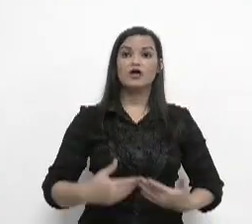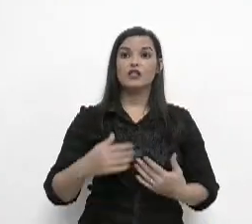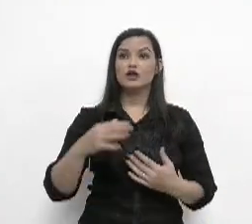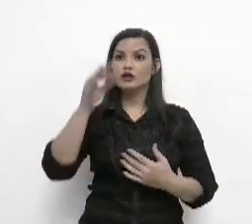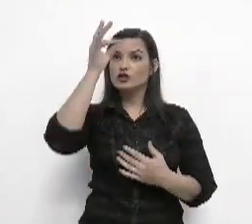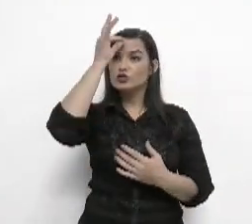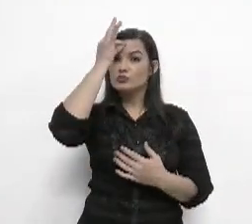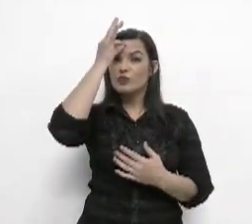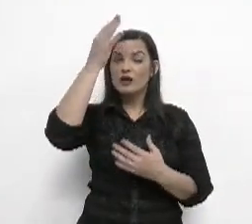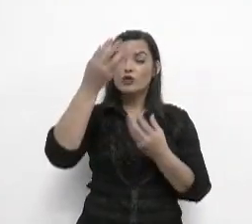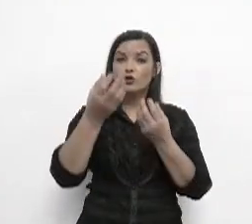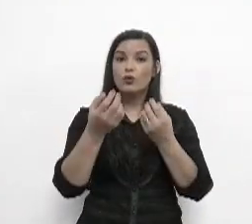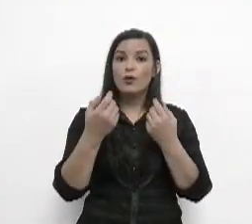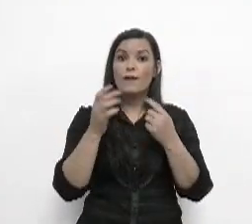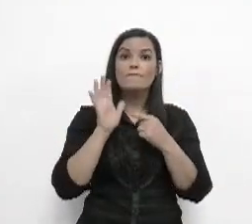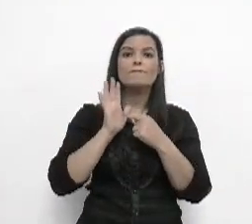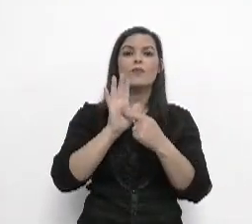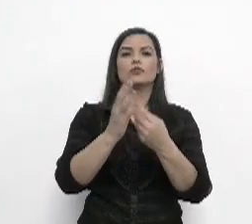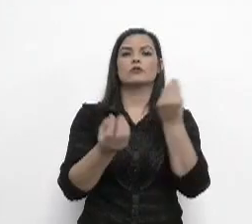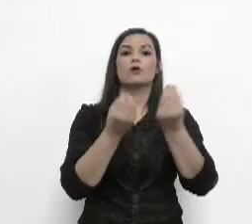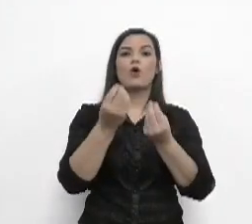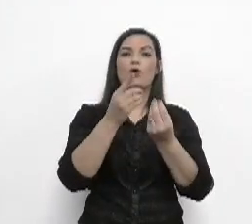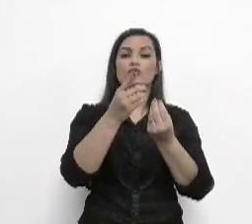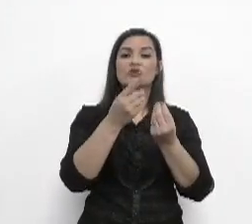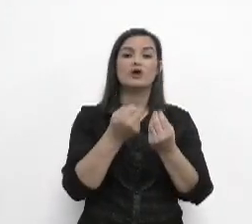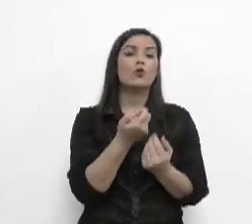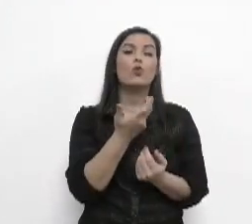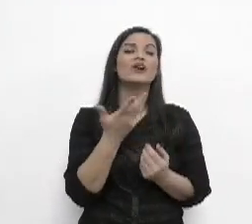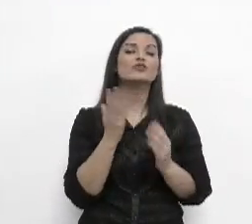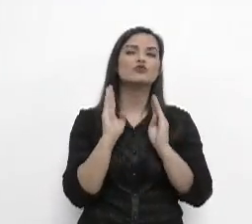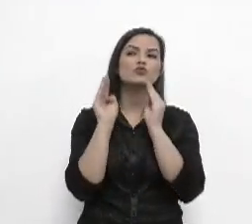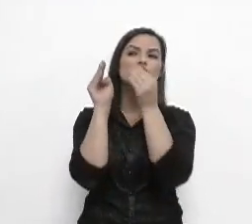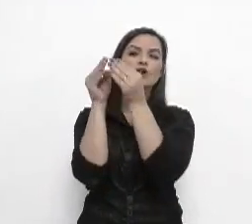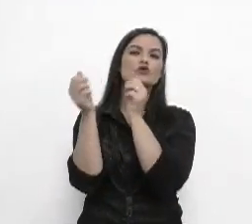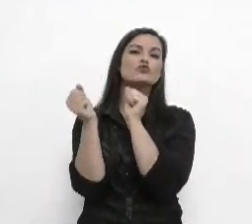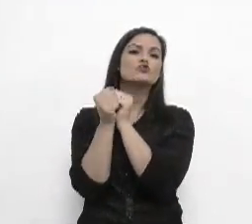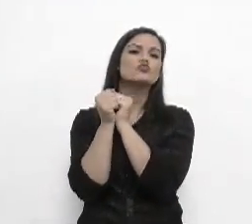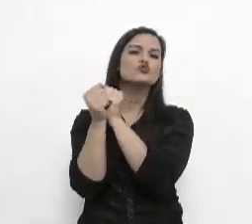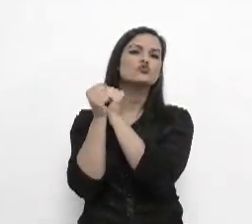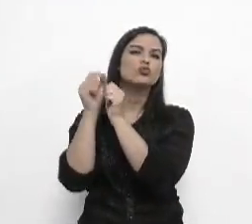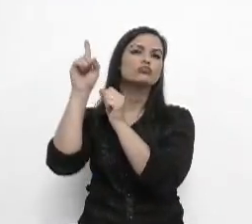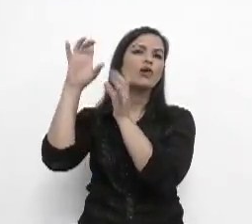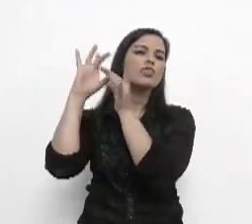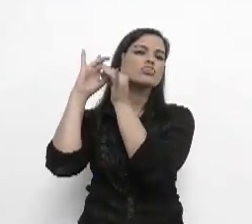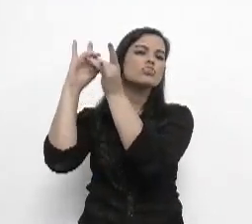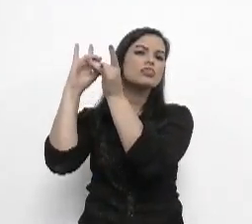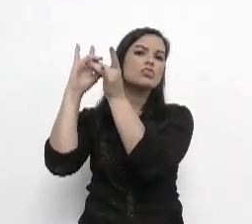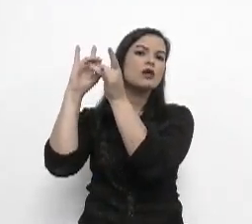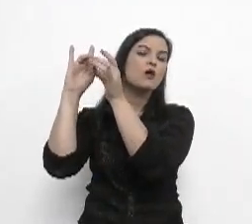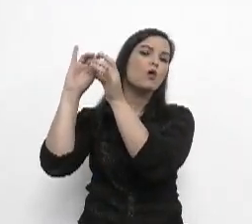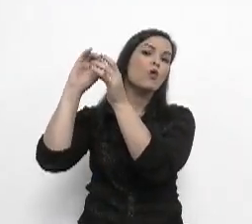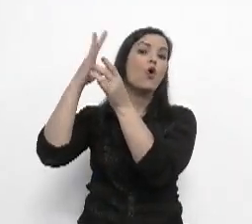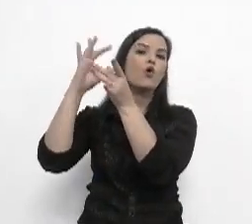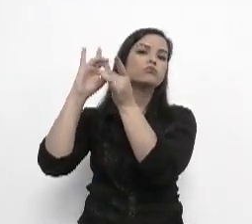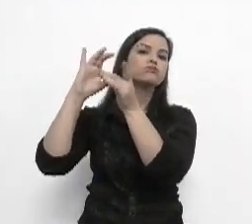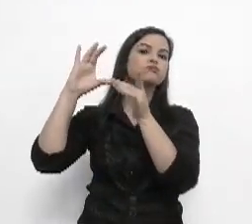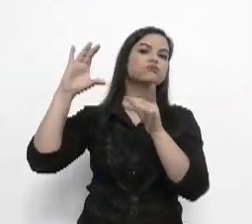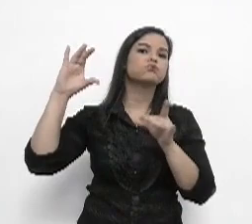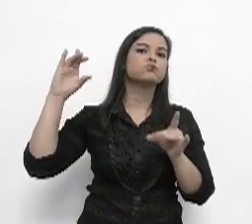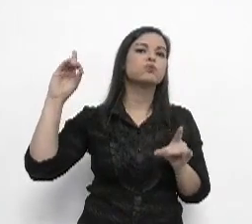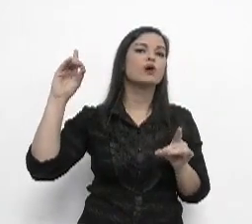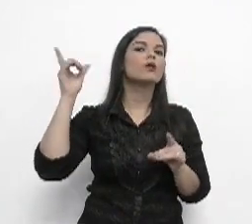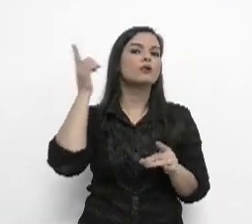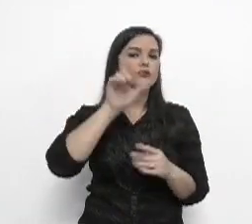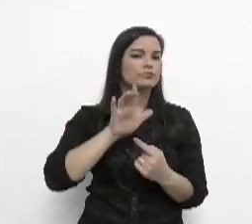Deus na sua vida. 여러분이 교회에서 사역하는 그 모든 사역의 궁극적인 초점은 하나님께 집중하게 만드는 것입니다. É fazer com que todas as